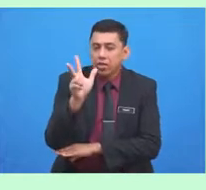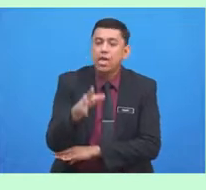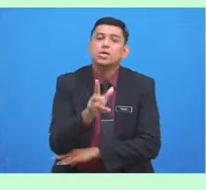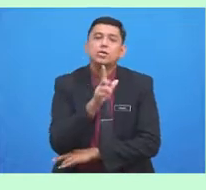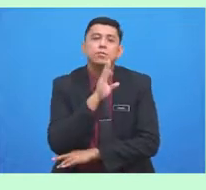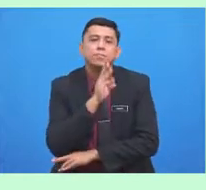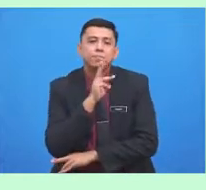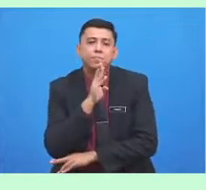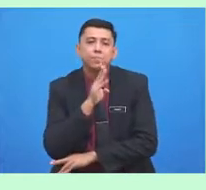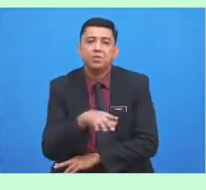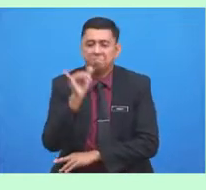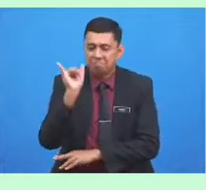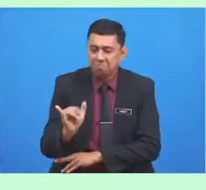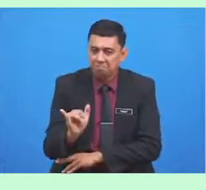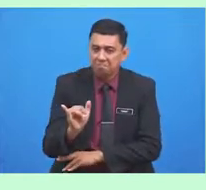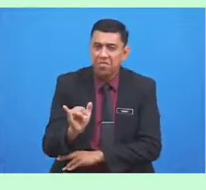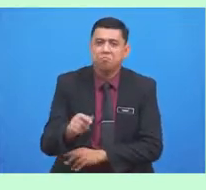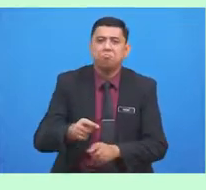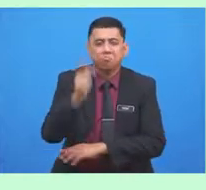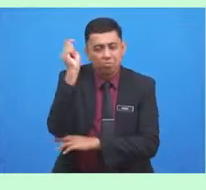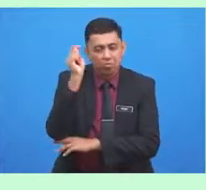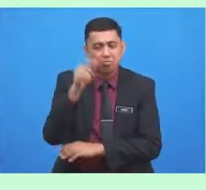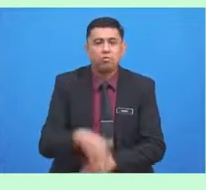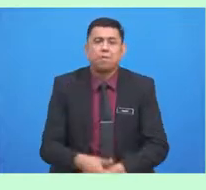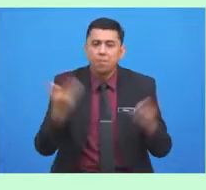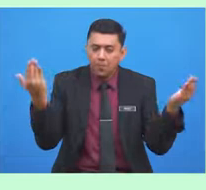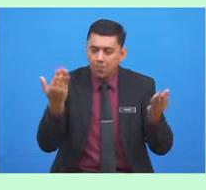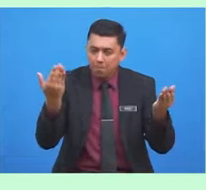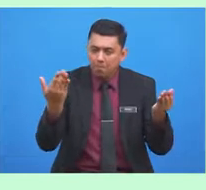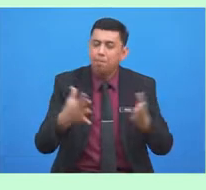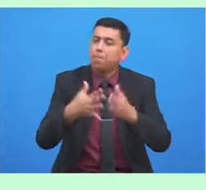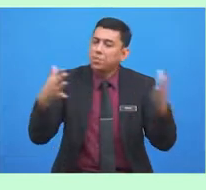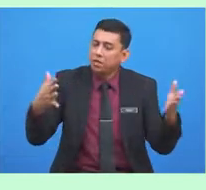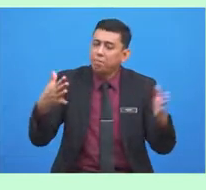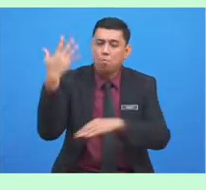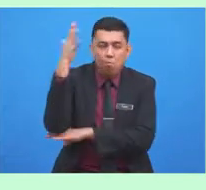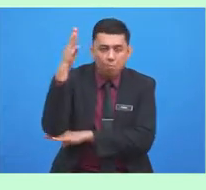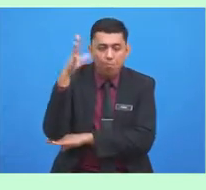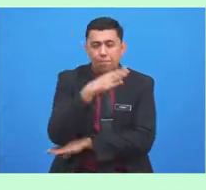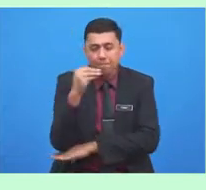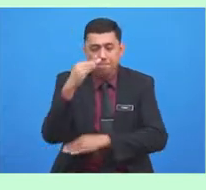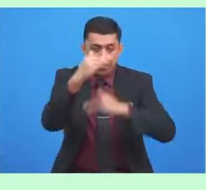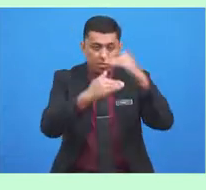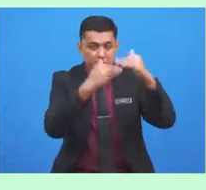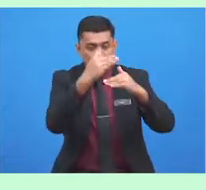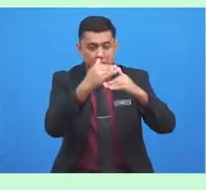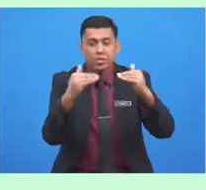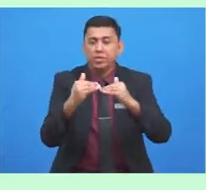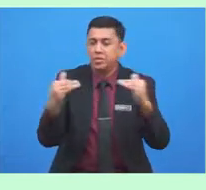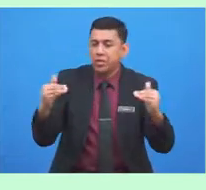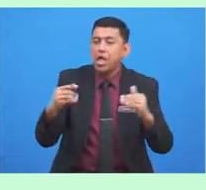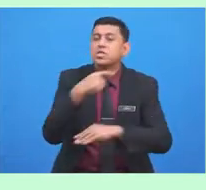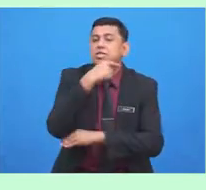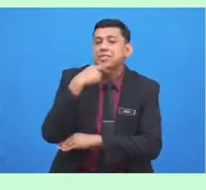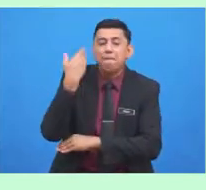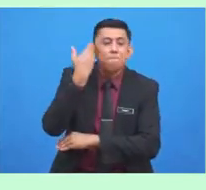kelembapan tanah yang tinggi akan merangsang tumbesaran pokok dan meningkatkan kadar sejat